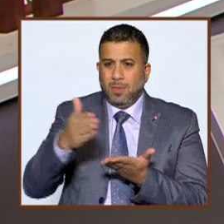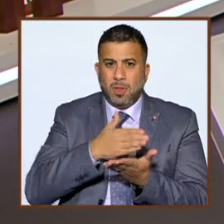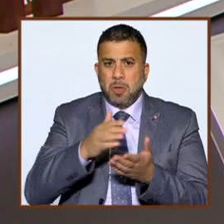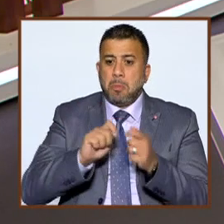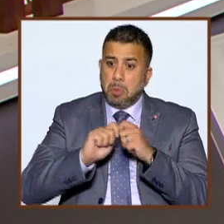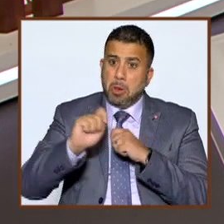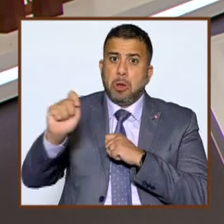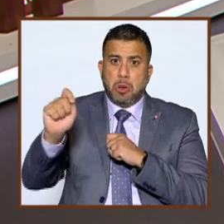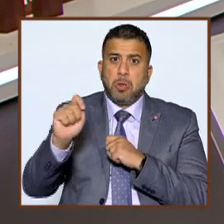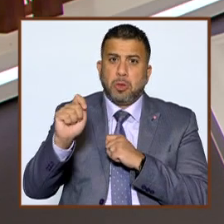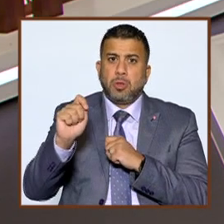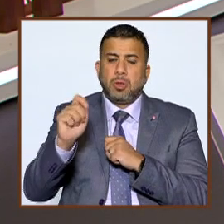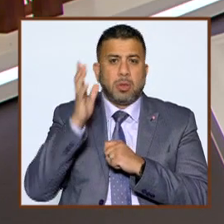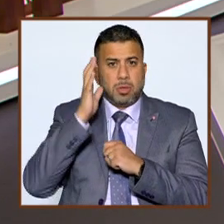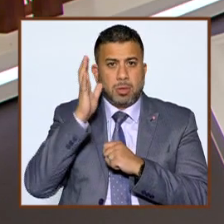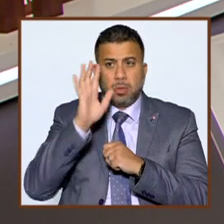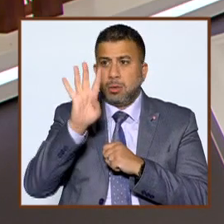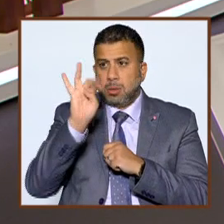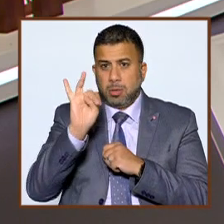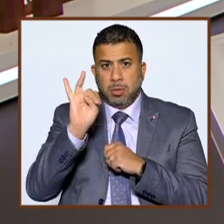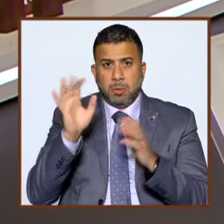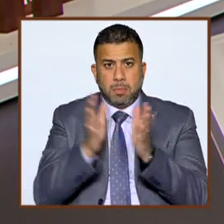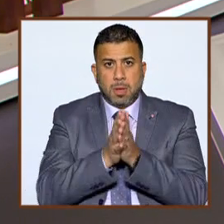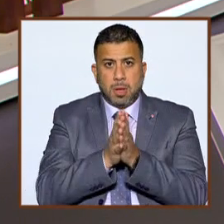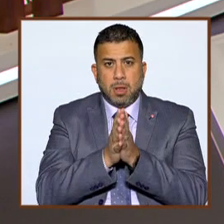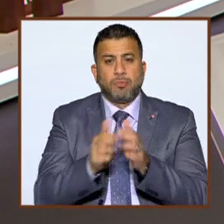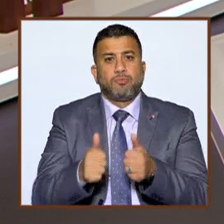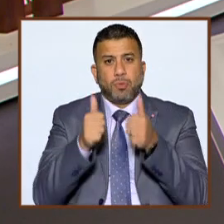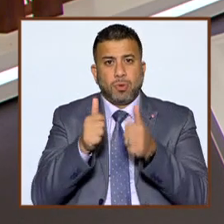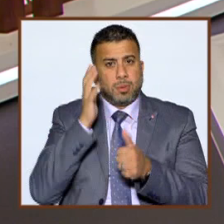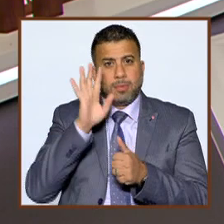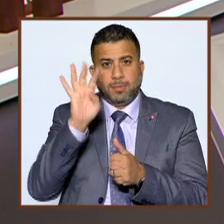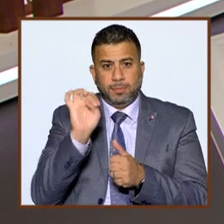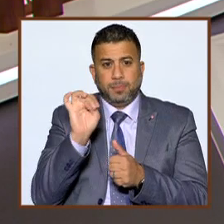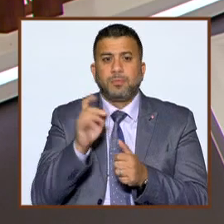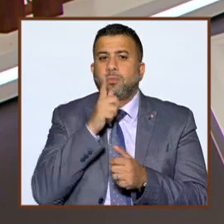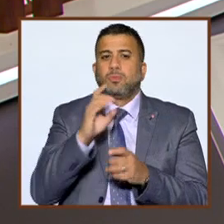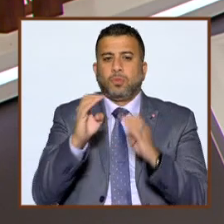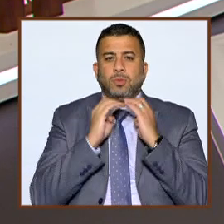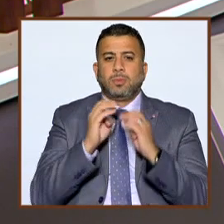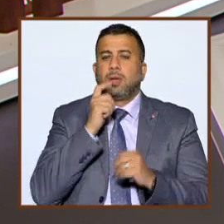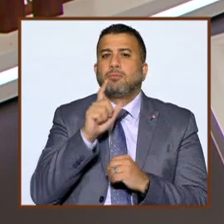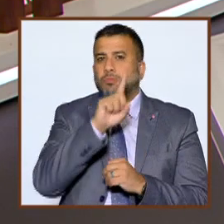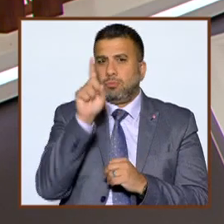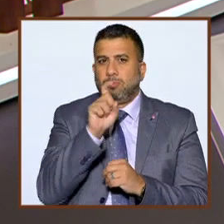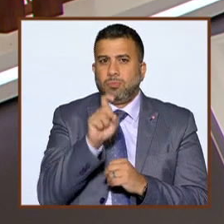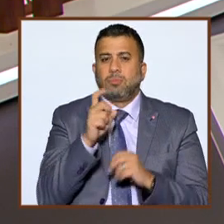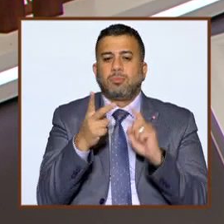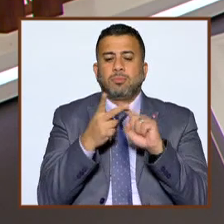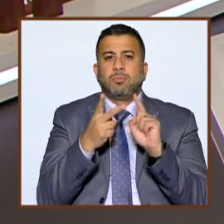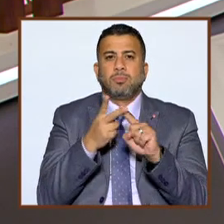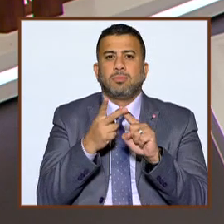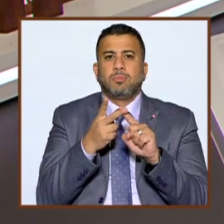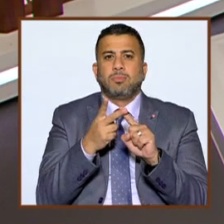شاء الله يعني. أن أجمع وأقصر؟ إن شاء الله. سؤال ثاني، أنا يعني مريض